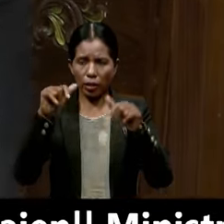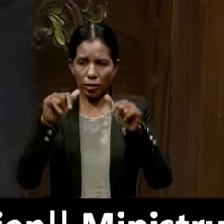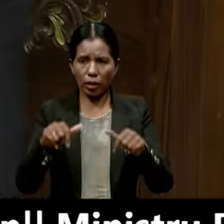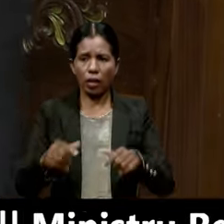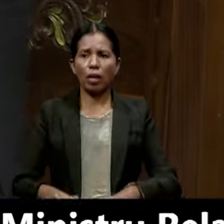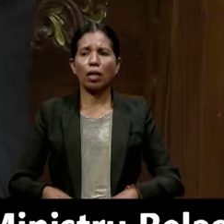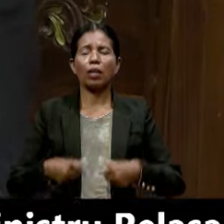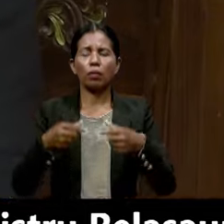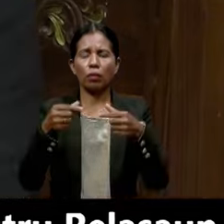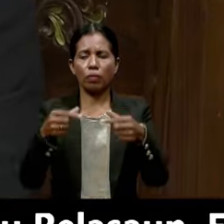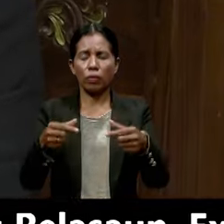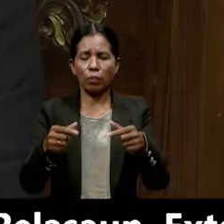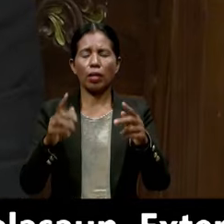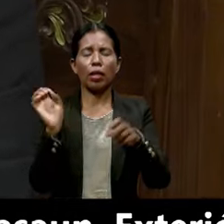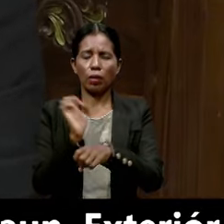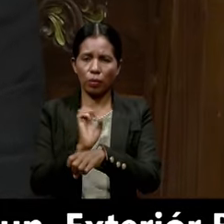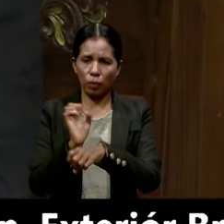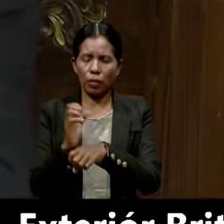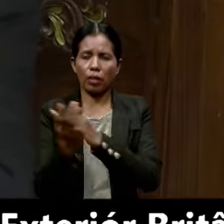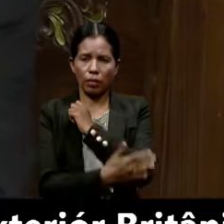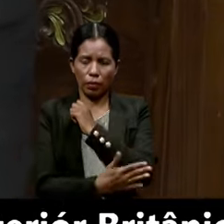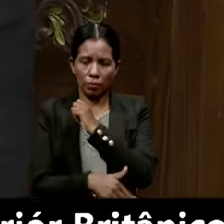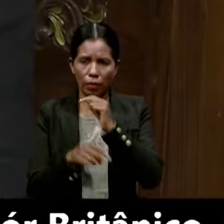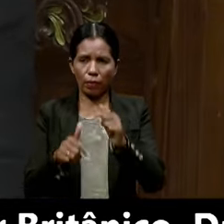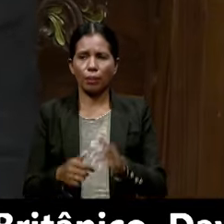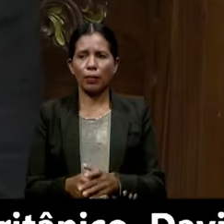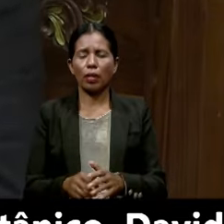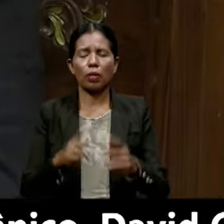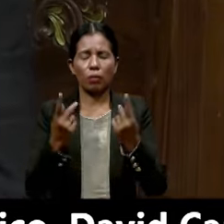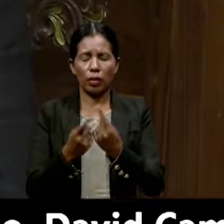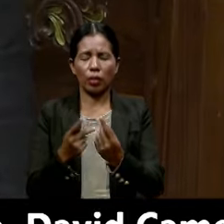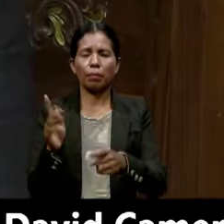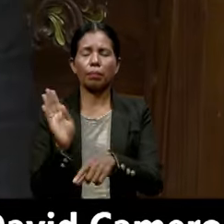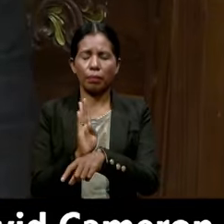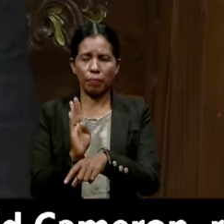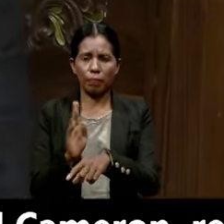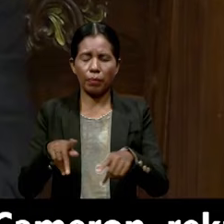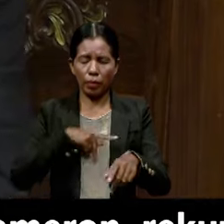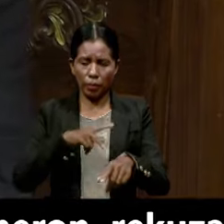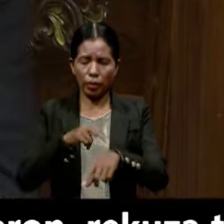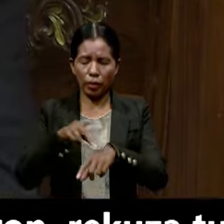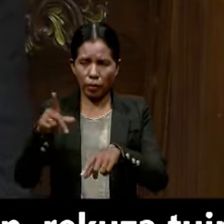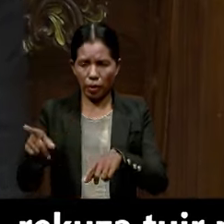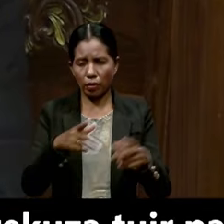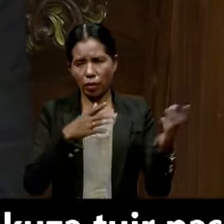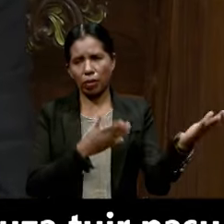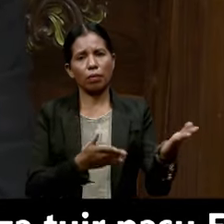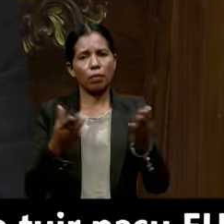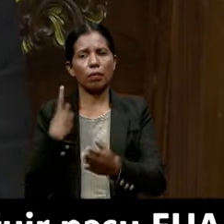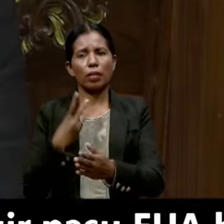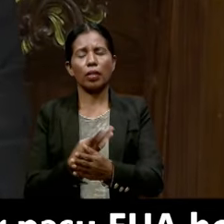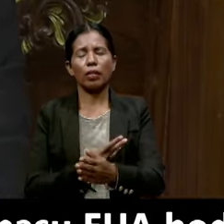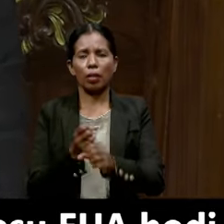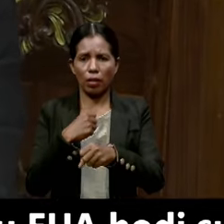for dinamika form ba ekonomi railaran. Setor privado nasional, sir investidor sir mai kita hal